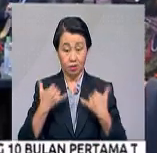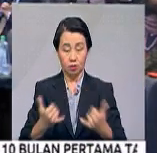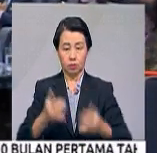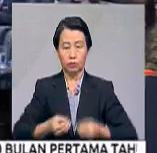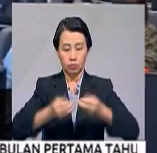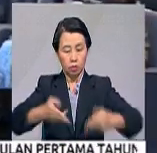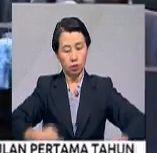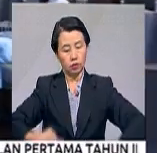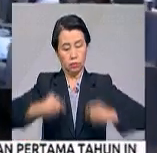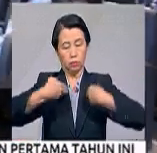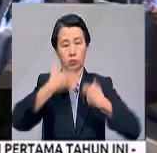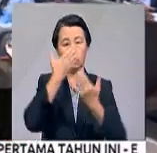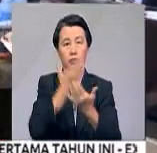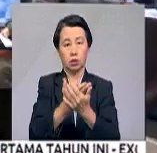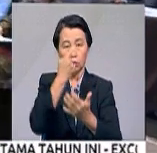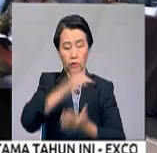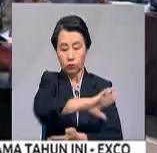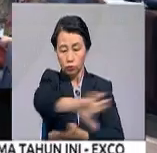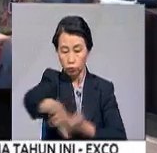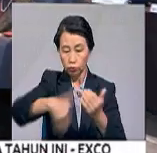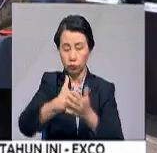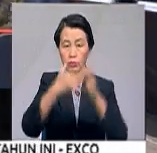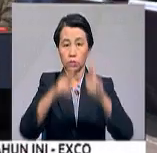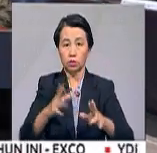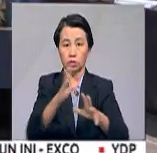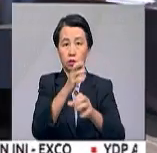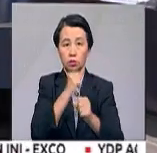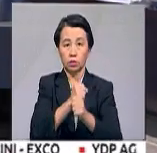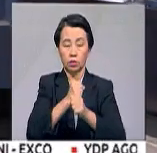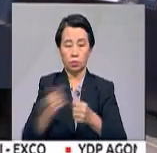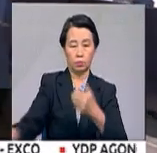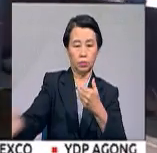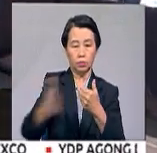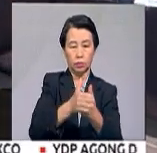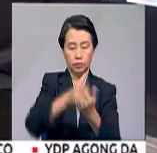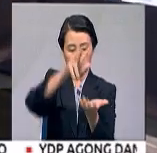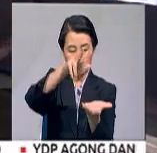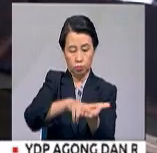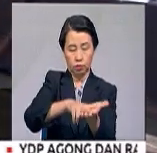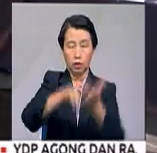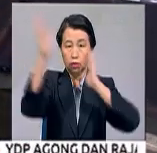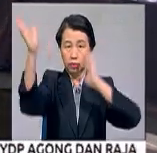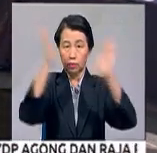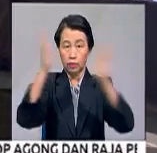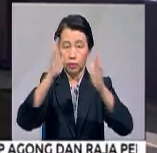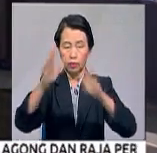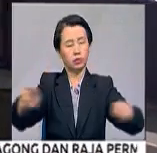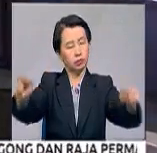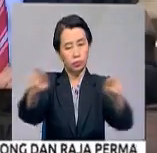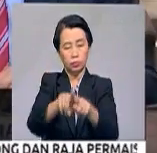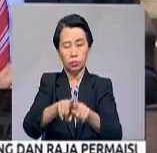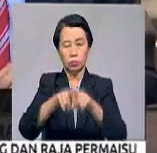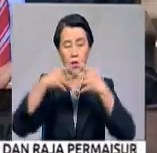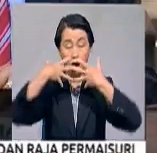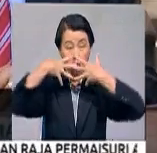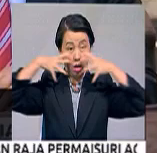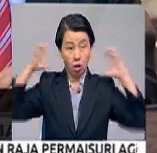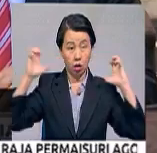memberi kehidupan yang baik kepada semua rakyat dan mendapatkan kembali status Malaysia sebagai harimau Asia.